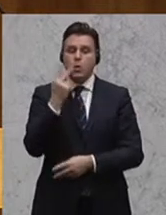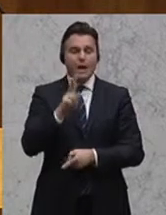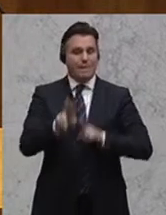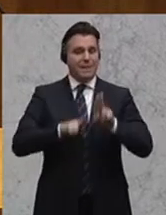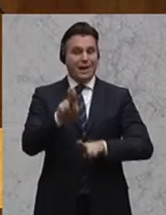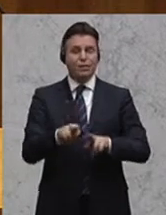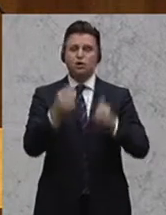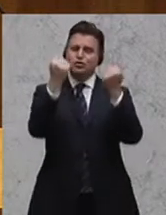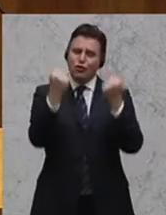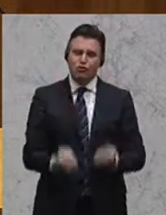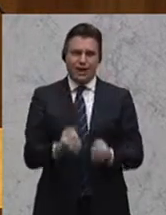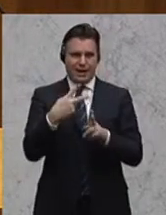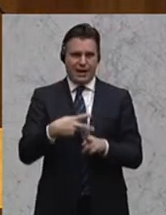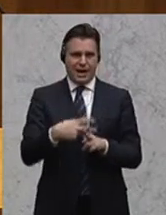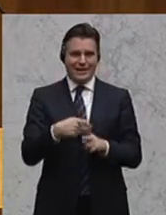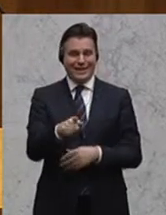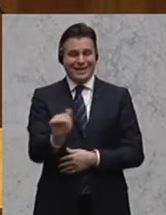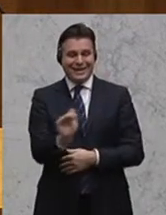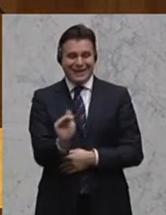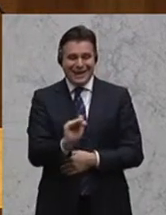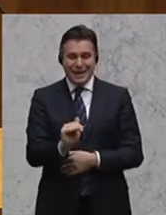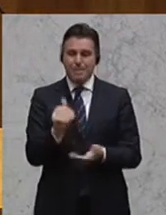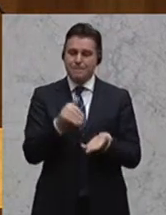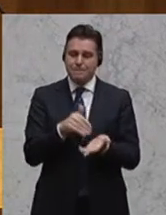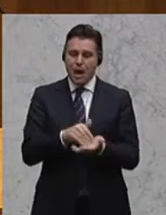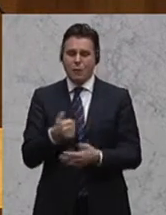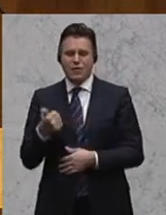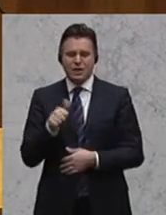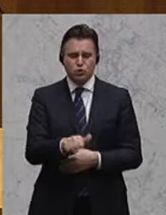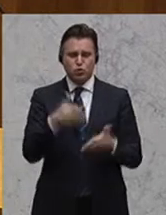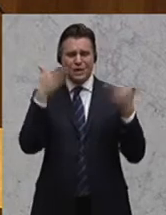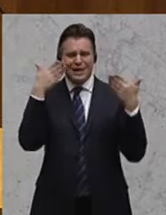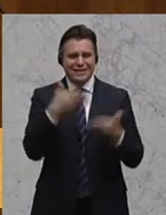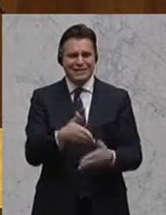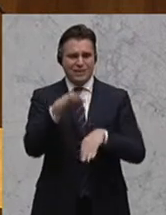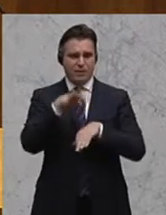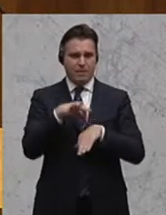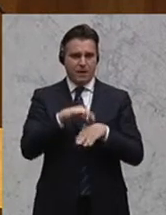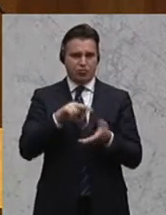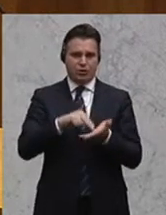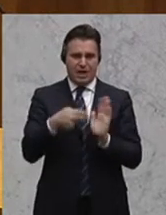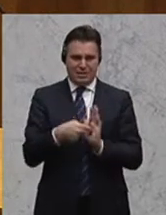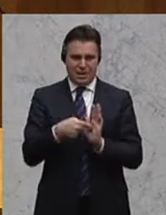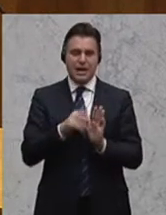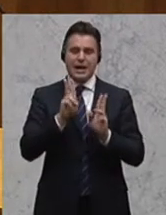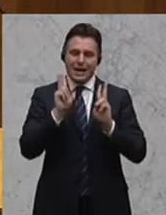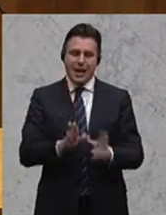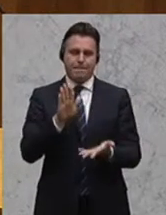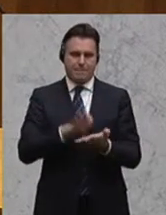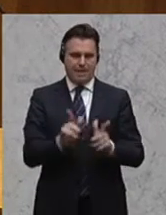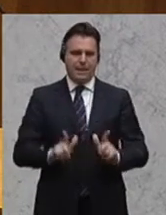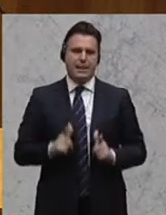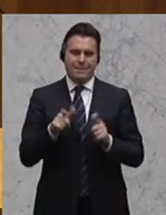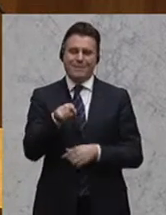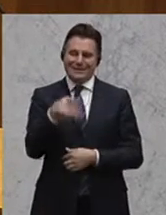so schwerwiegend ist, dass das Kind nur unter dem ständigen Einsatz intensivmedizinischer Technik überhaupt am Leben erhalten